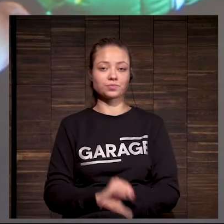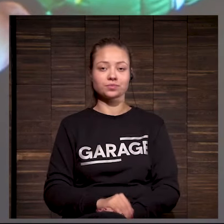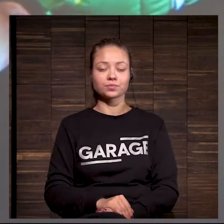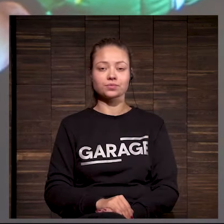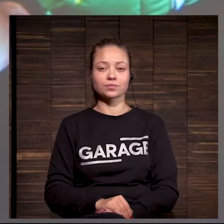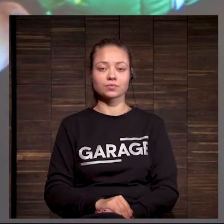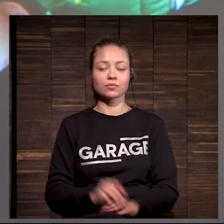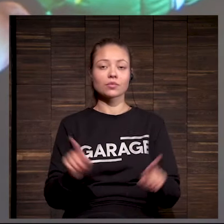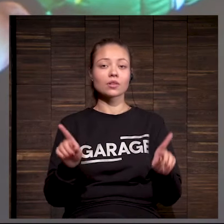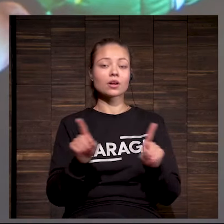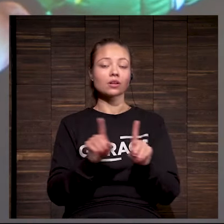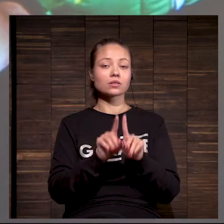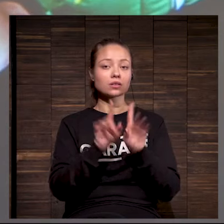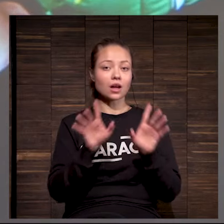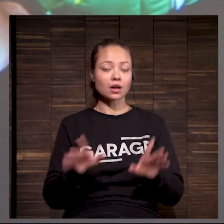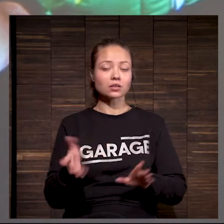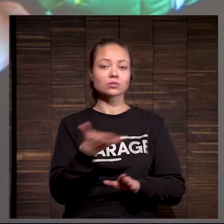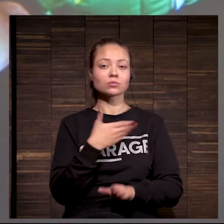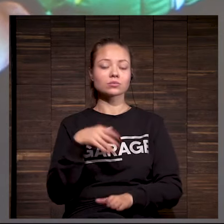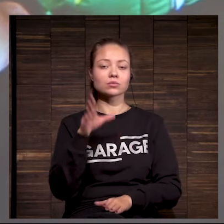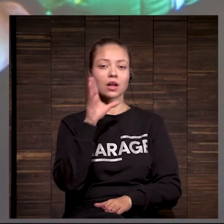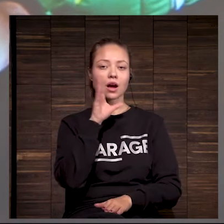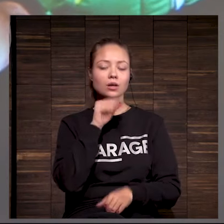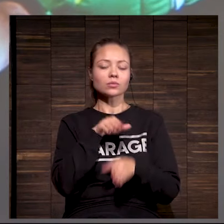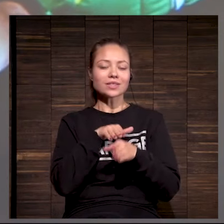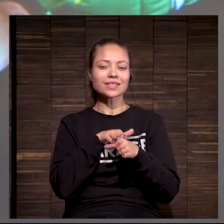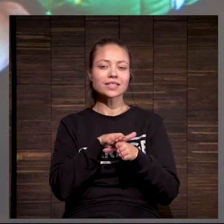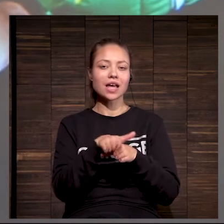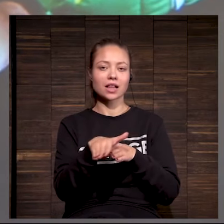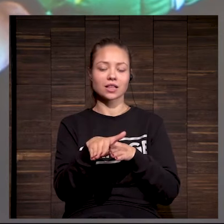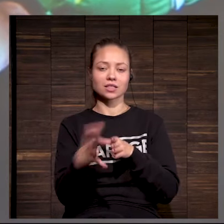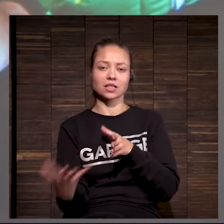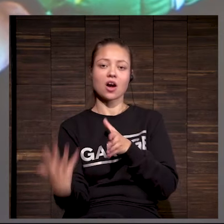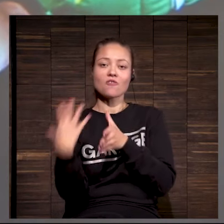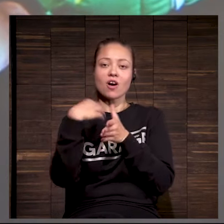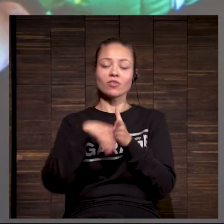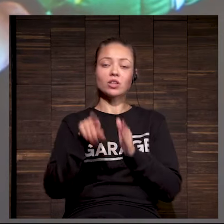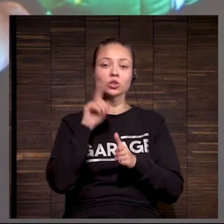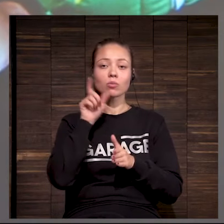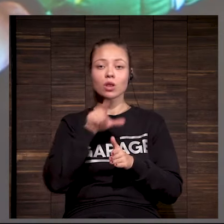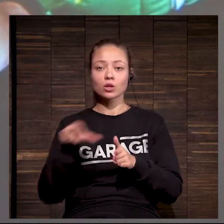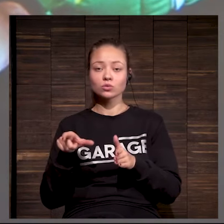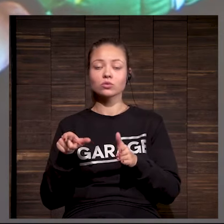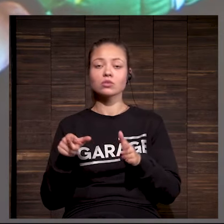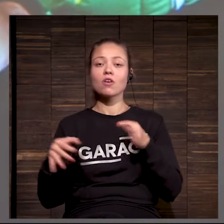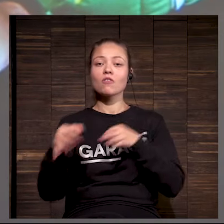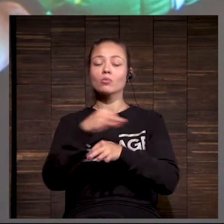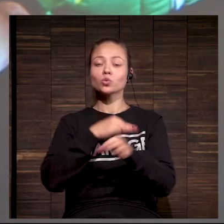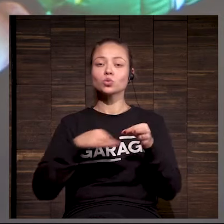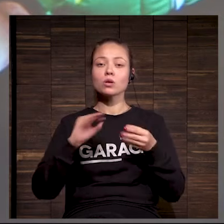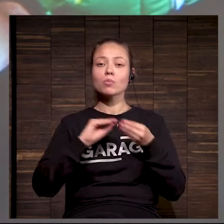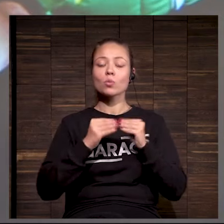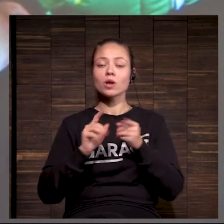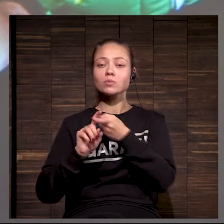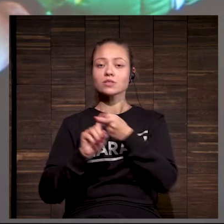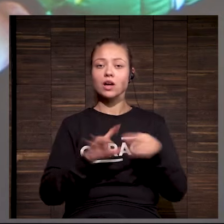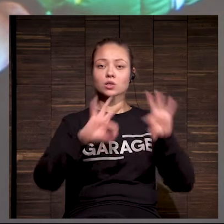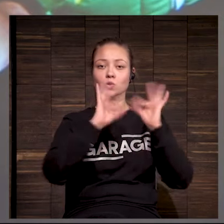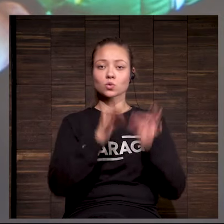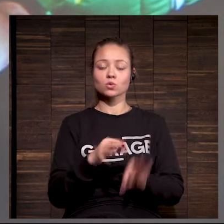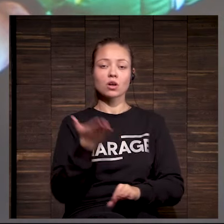таким образом мы смогли целостно вовлечь молодежь в обсуждении проблем связанных с искусством